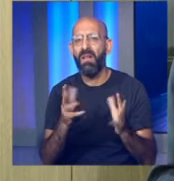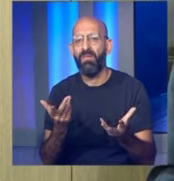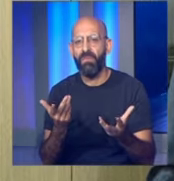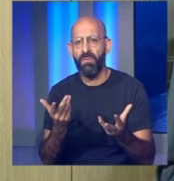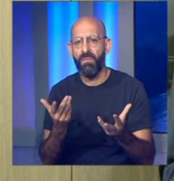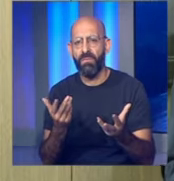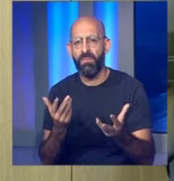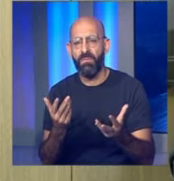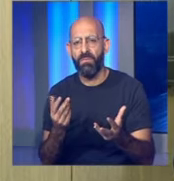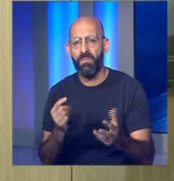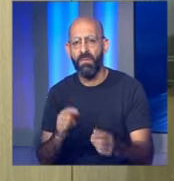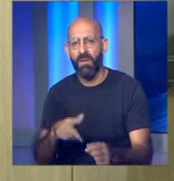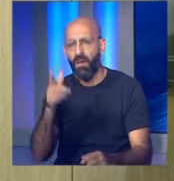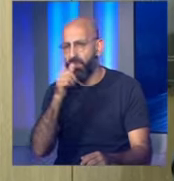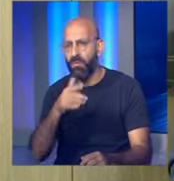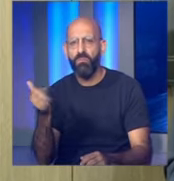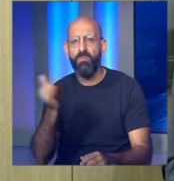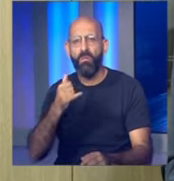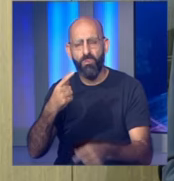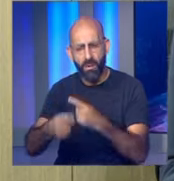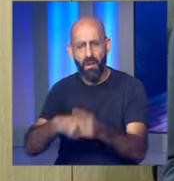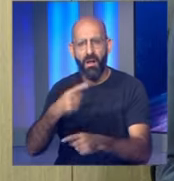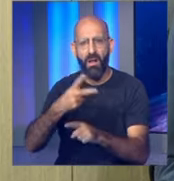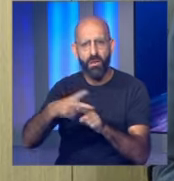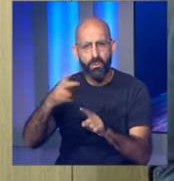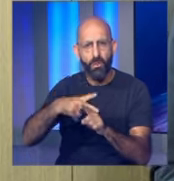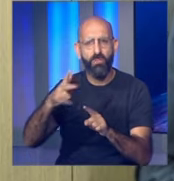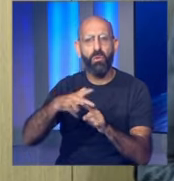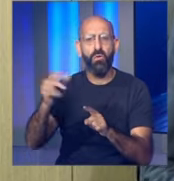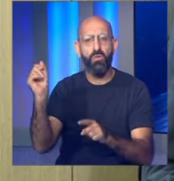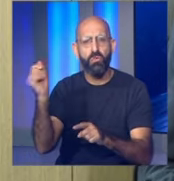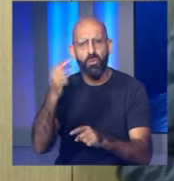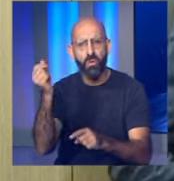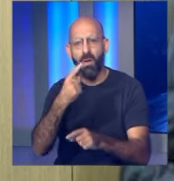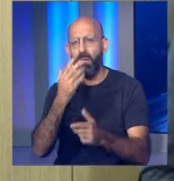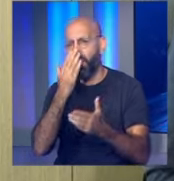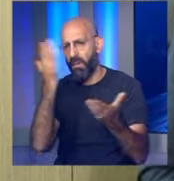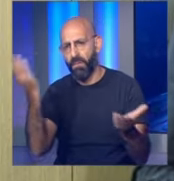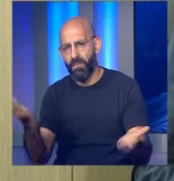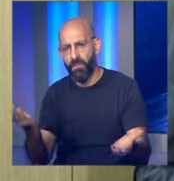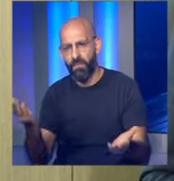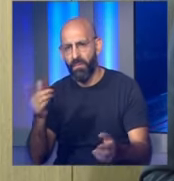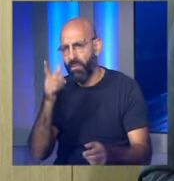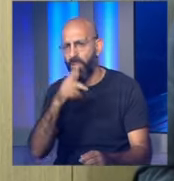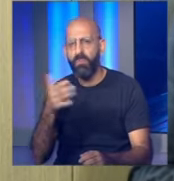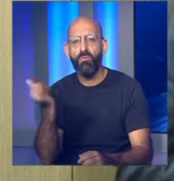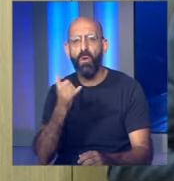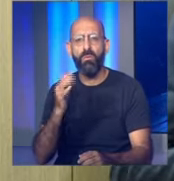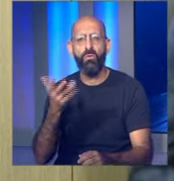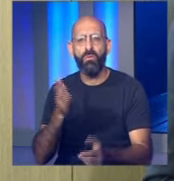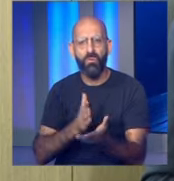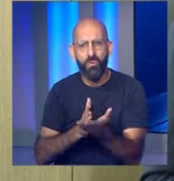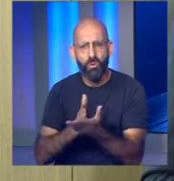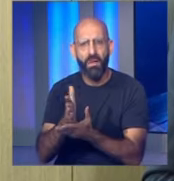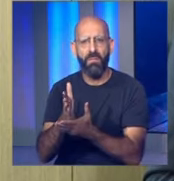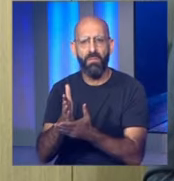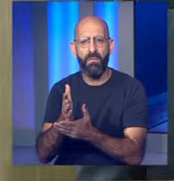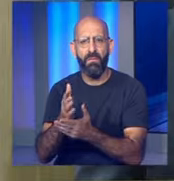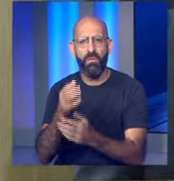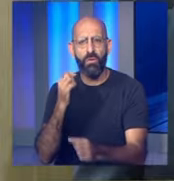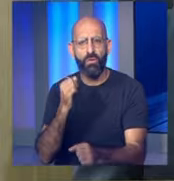الواحد، حتى نشوف كيف بدها تتنظم عملية النزوح، لربما أنه تكون تستمر أسابيع وشهور